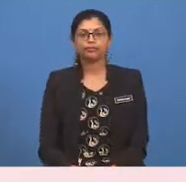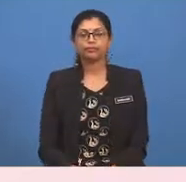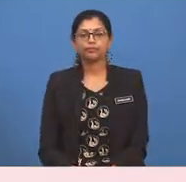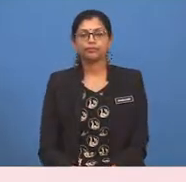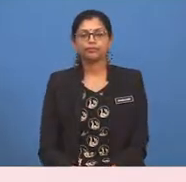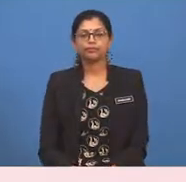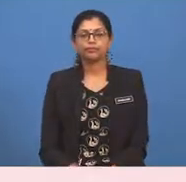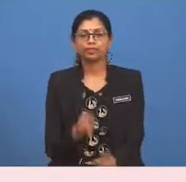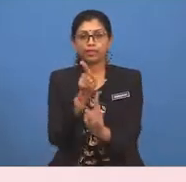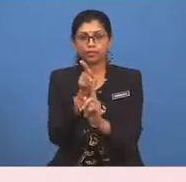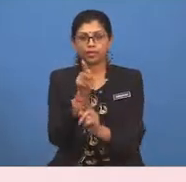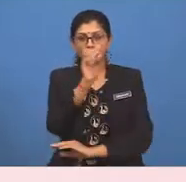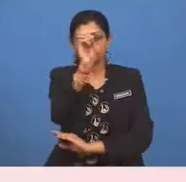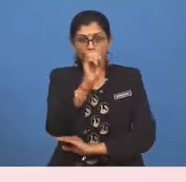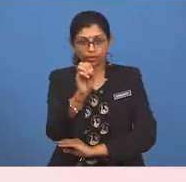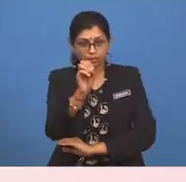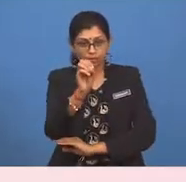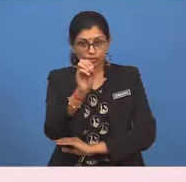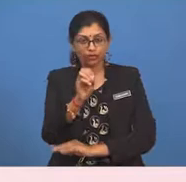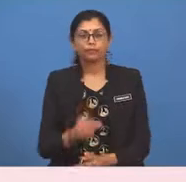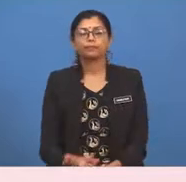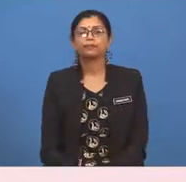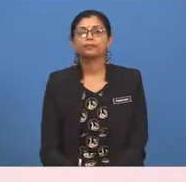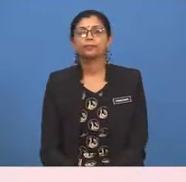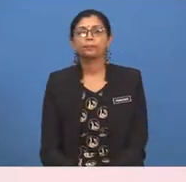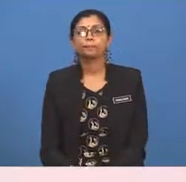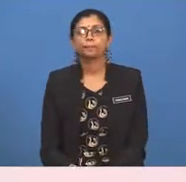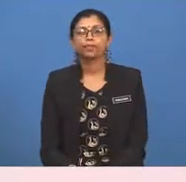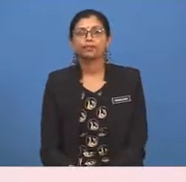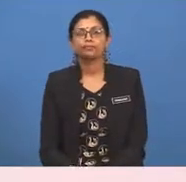1/1/2 kepada peratus.